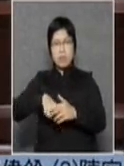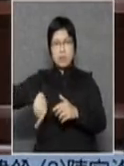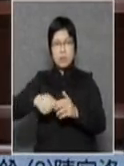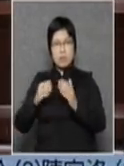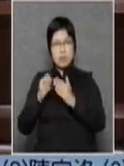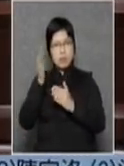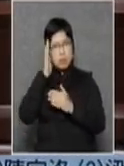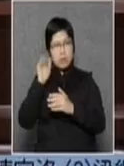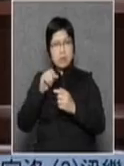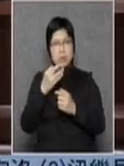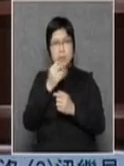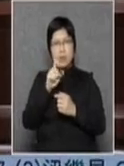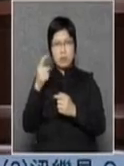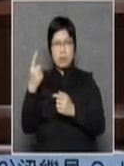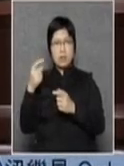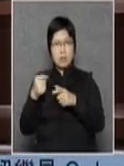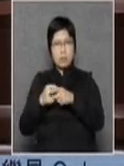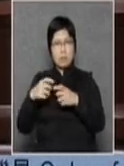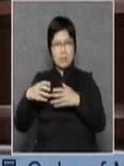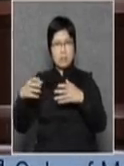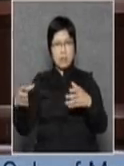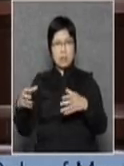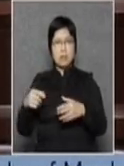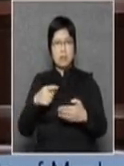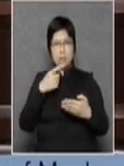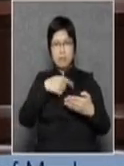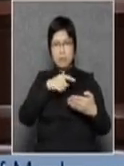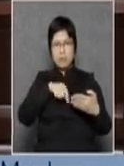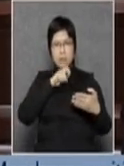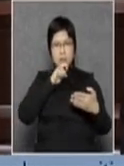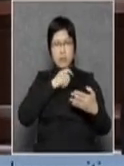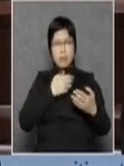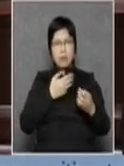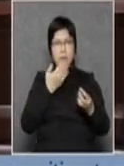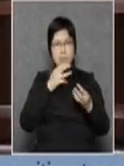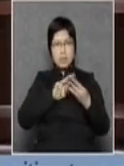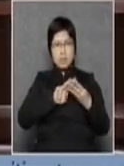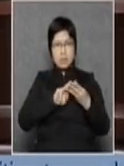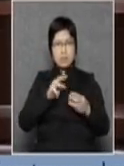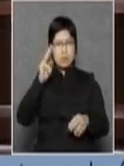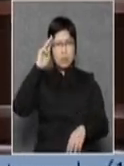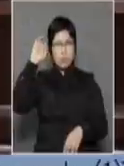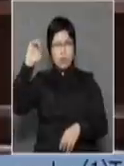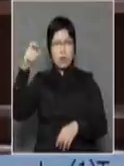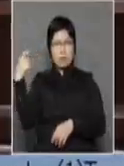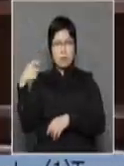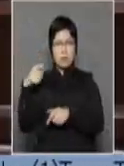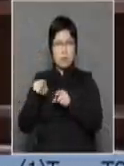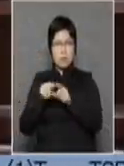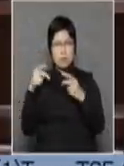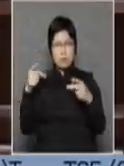391公頃嘅。其中喺勾地表上就有喺何文田、將軍澳、元朗和屯